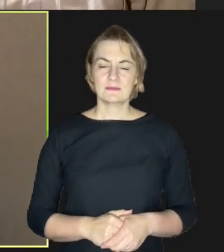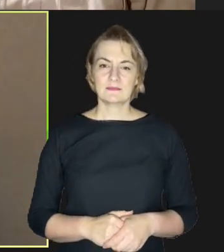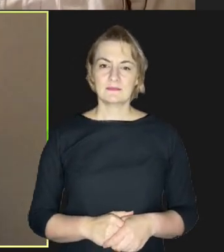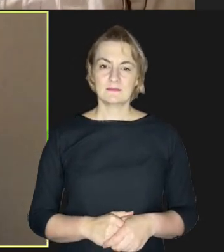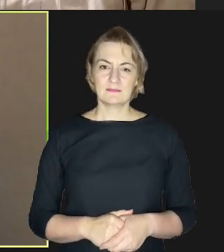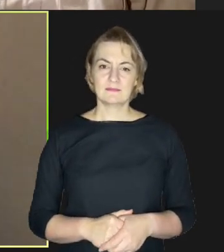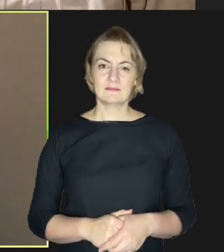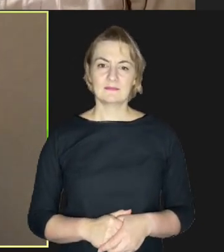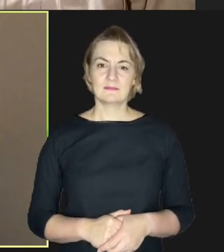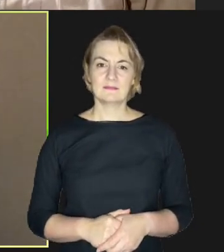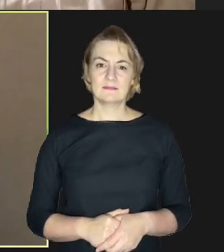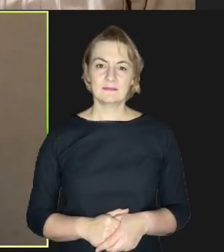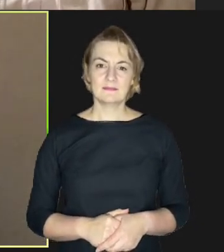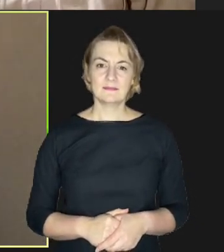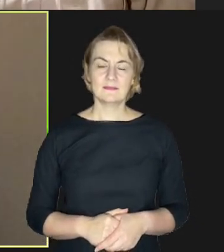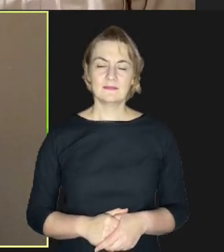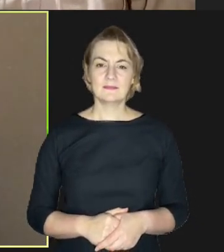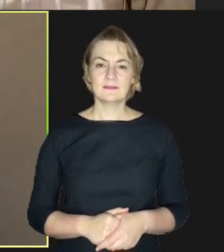określam,